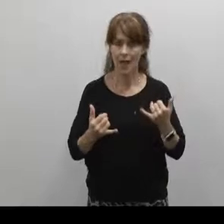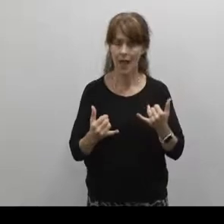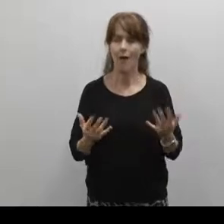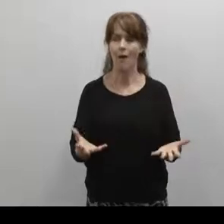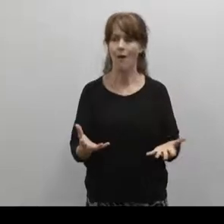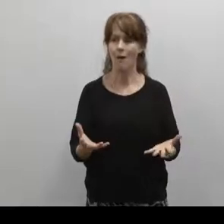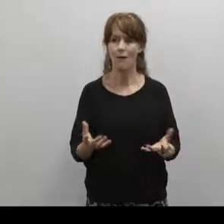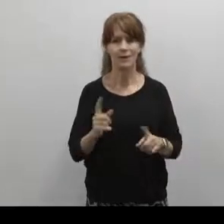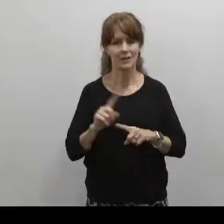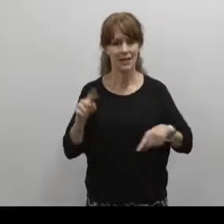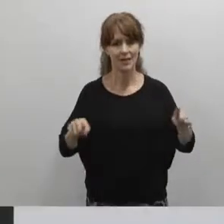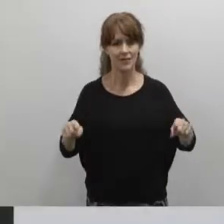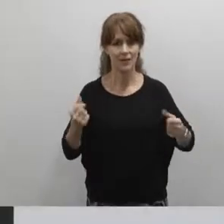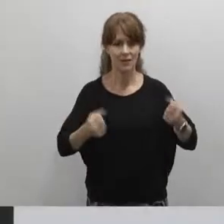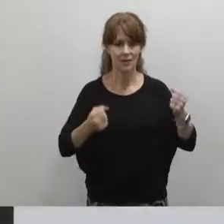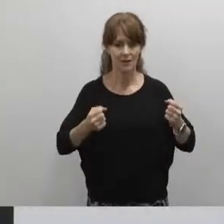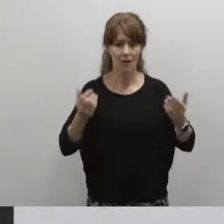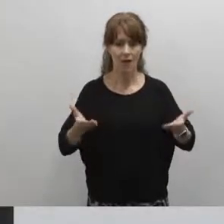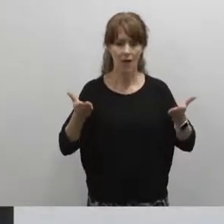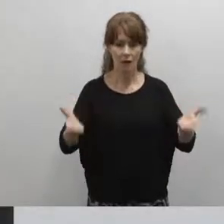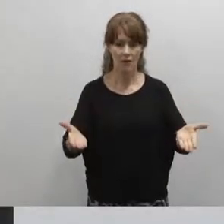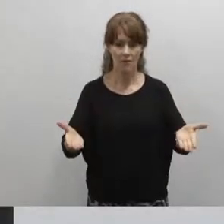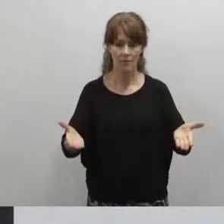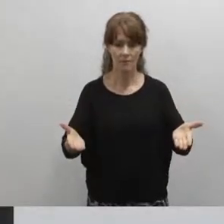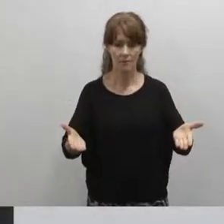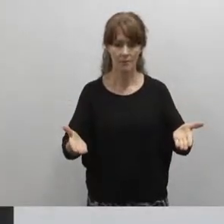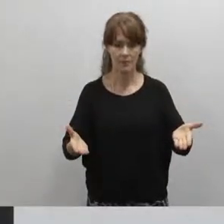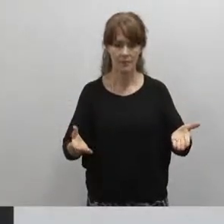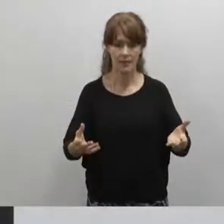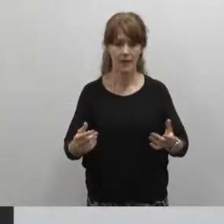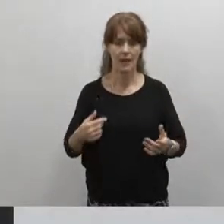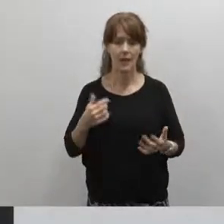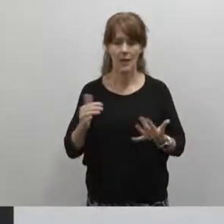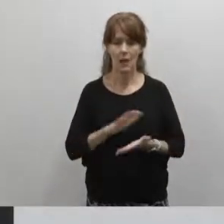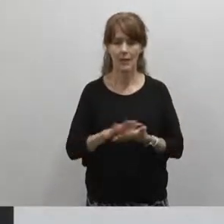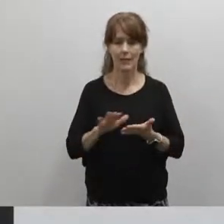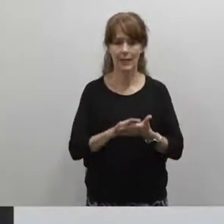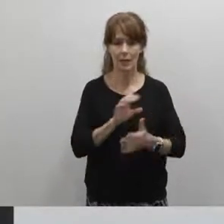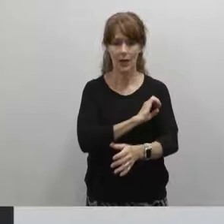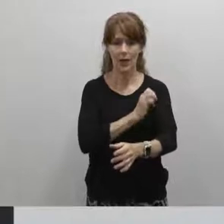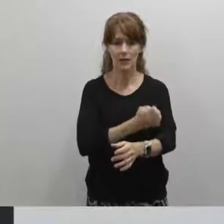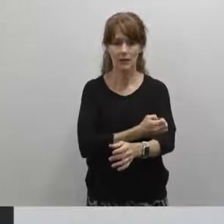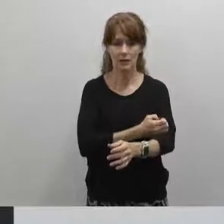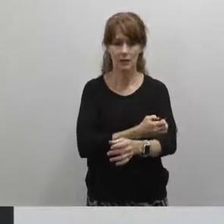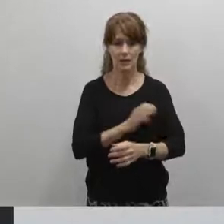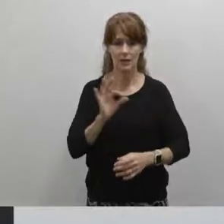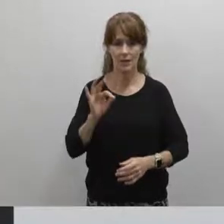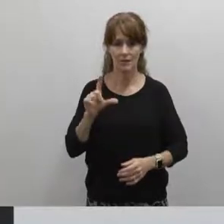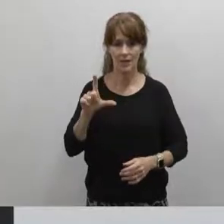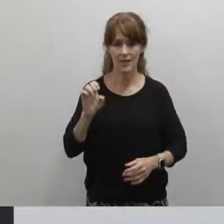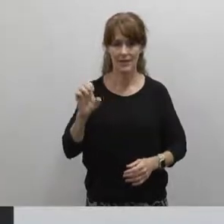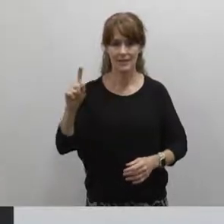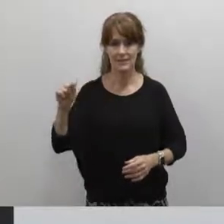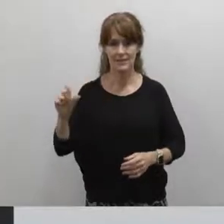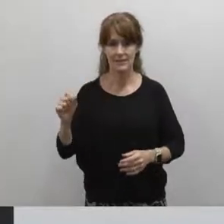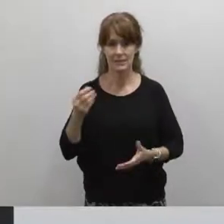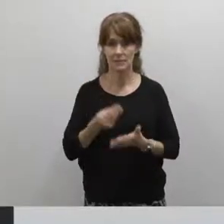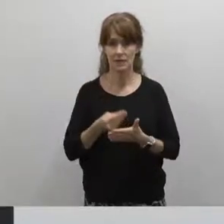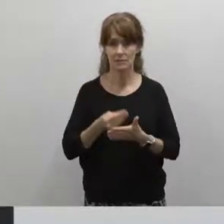carbon chết bố dương cơ này không còn sờ lại bao dương cứ dương tự tinh